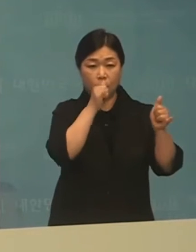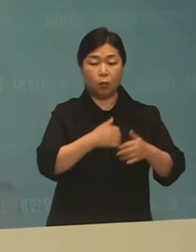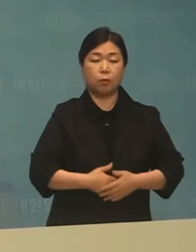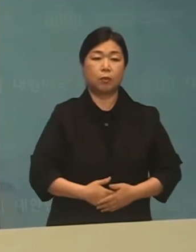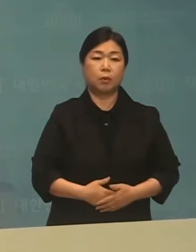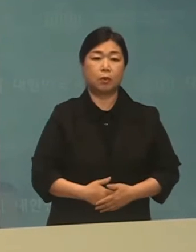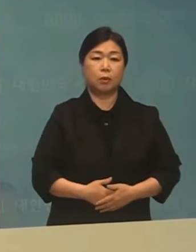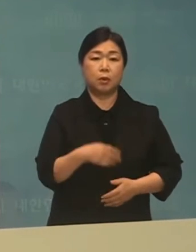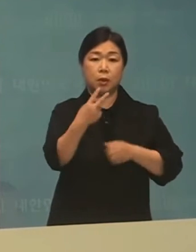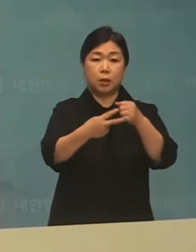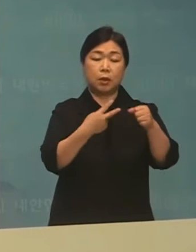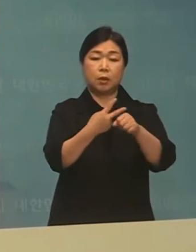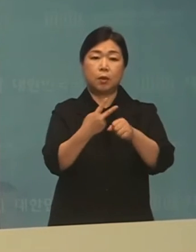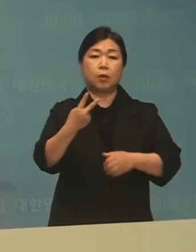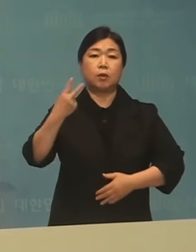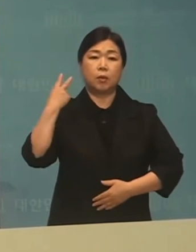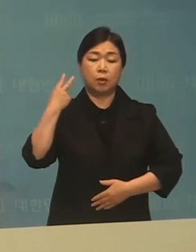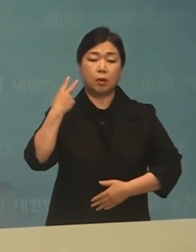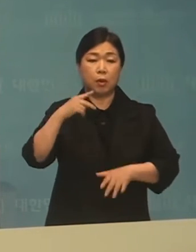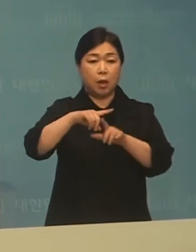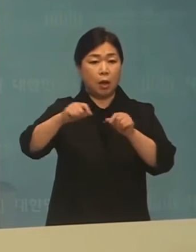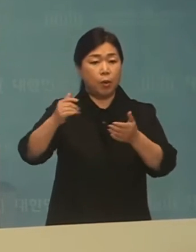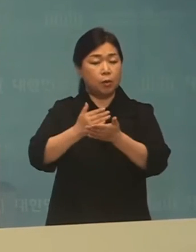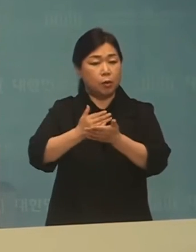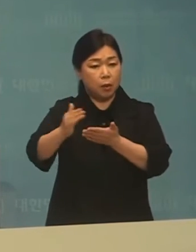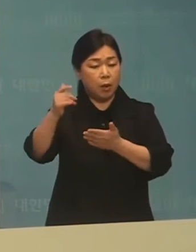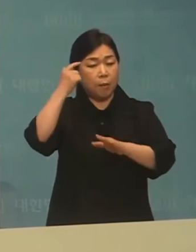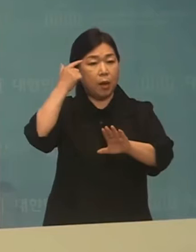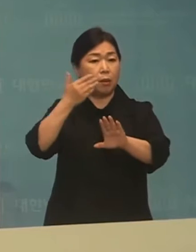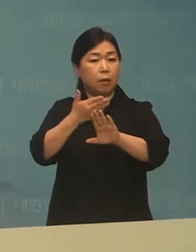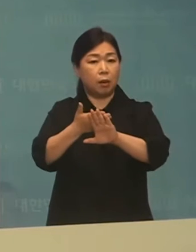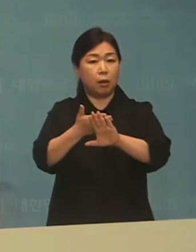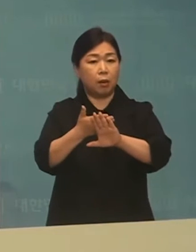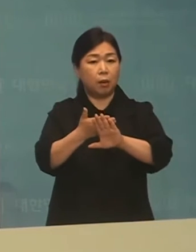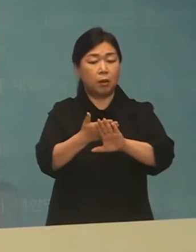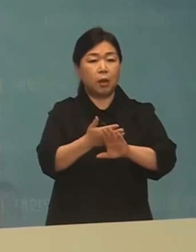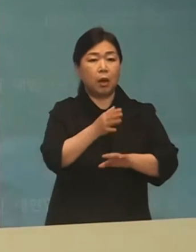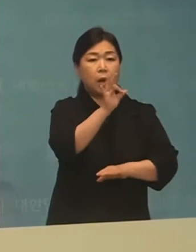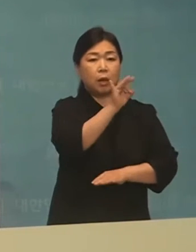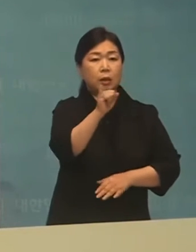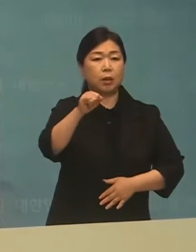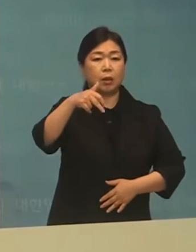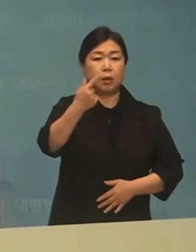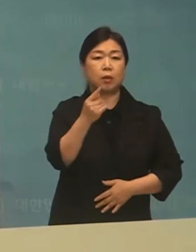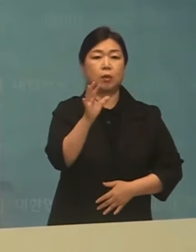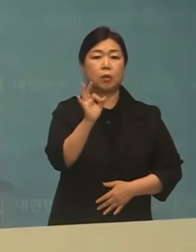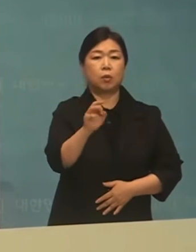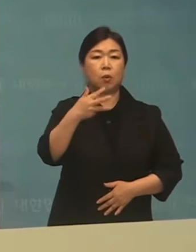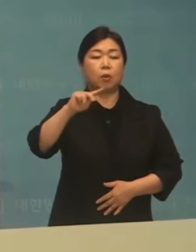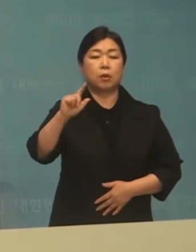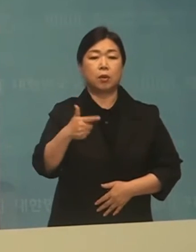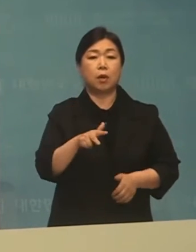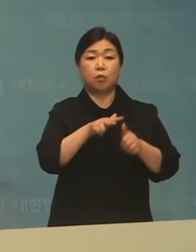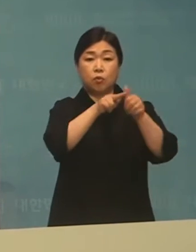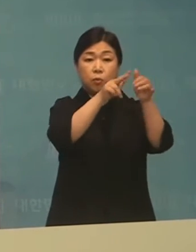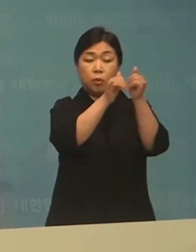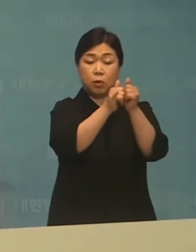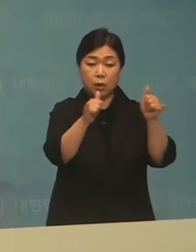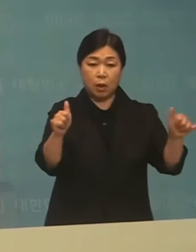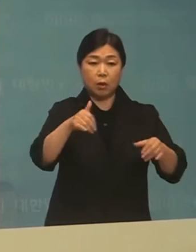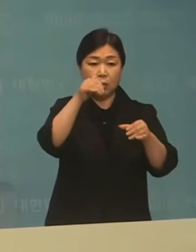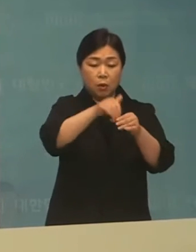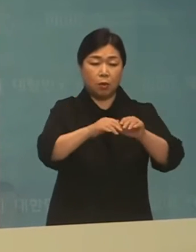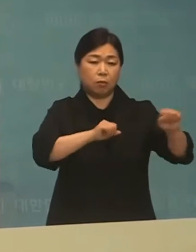지난 2년 전 친일 청산을 반대하는 이종찬 후보 선거운동에 앞장서던 사람도